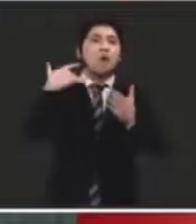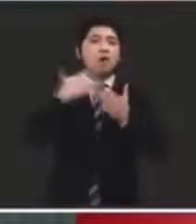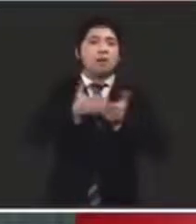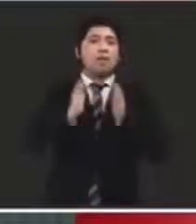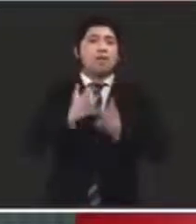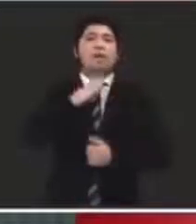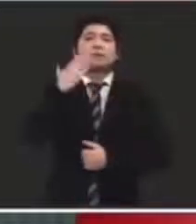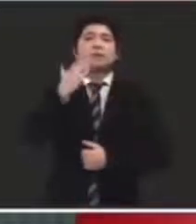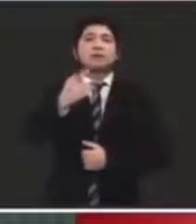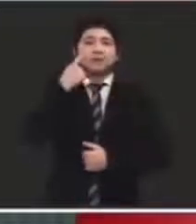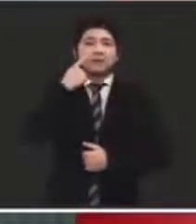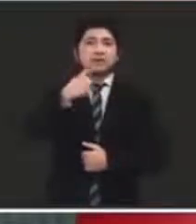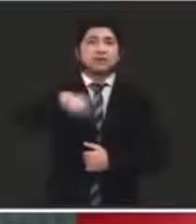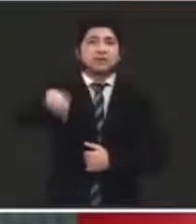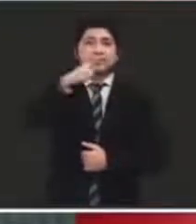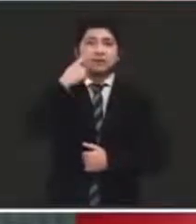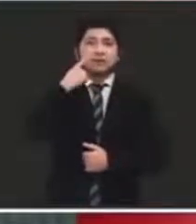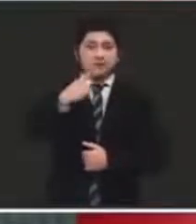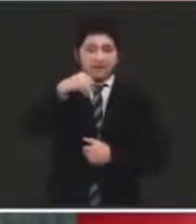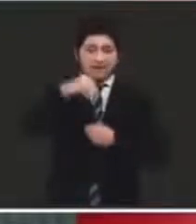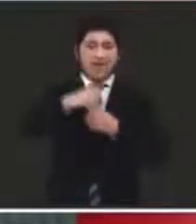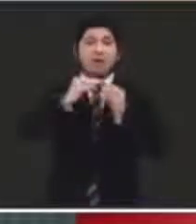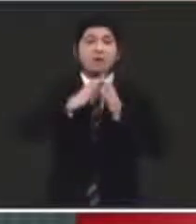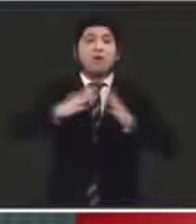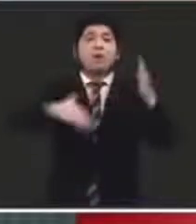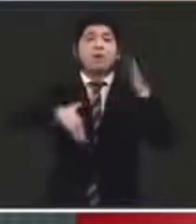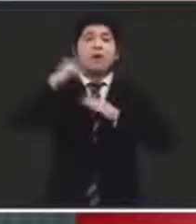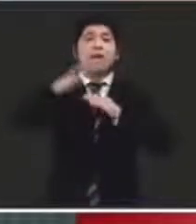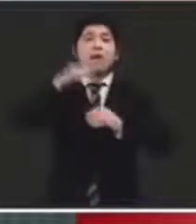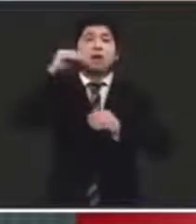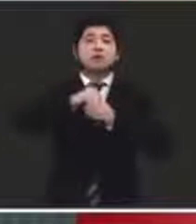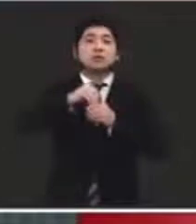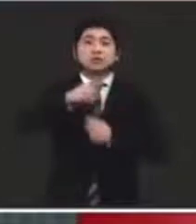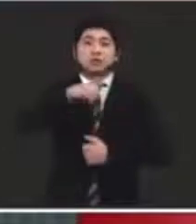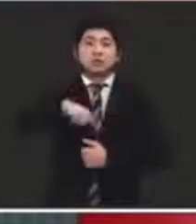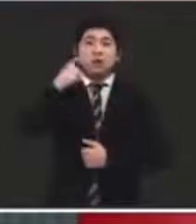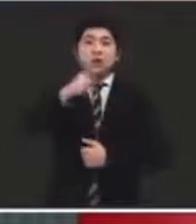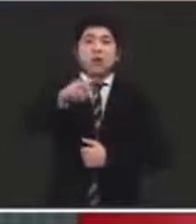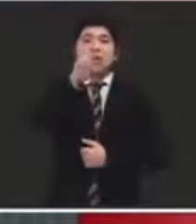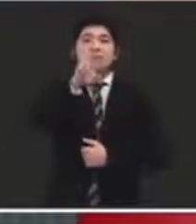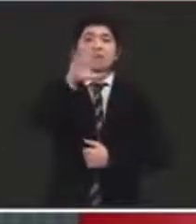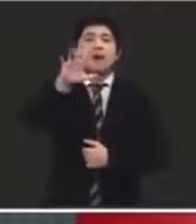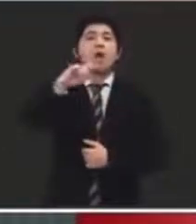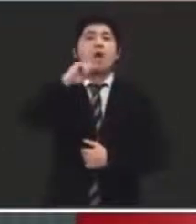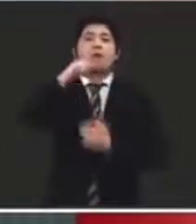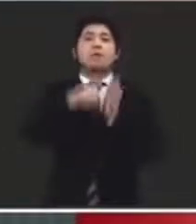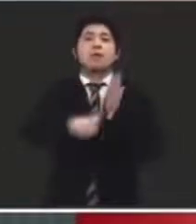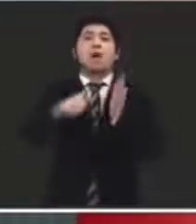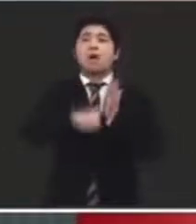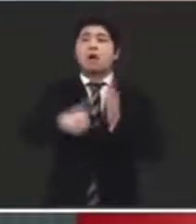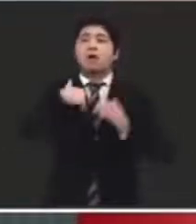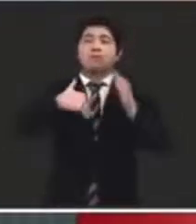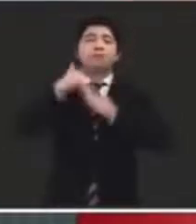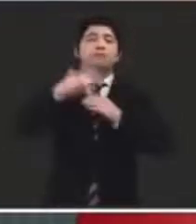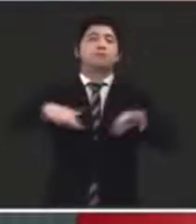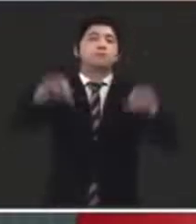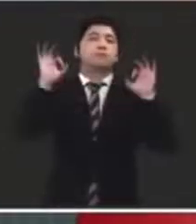5.000 konutluk ilk diliminin temelini 25 Ekim'de atıyoruz